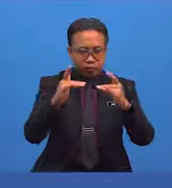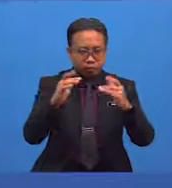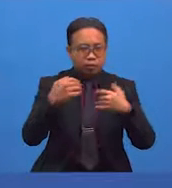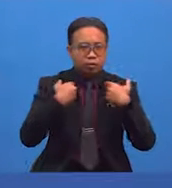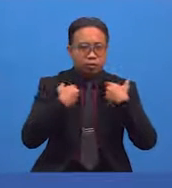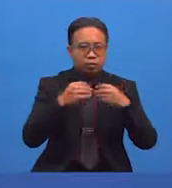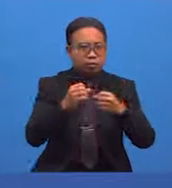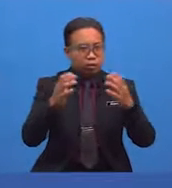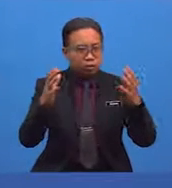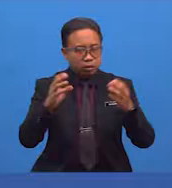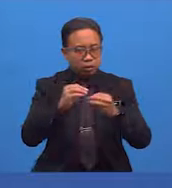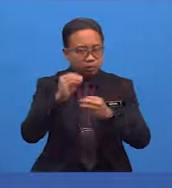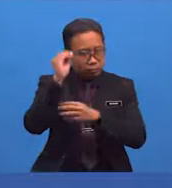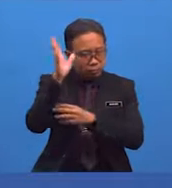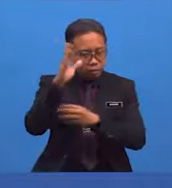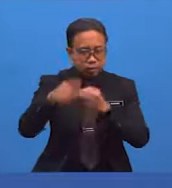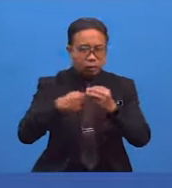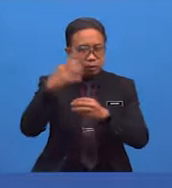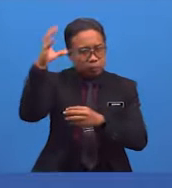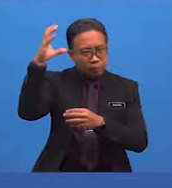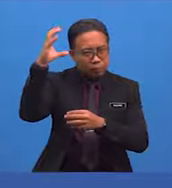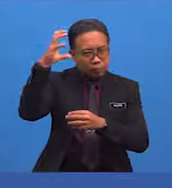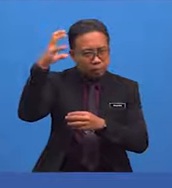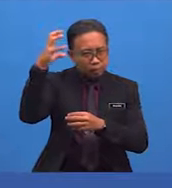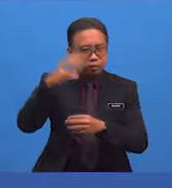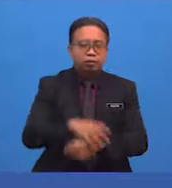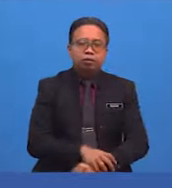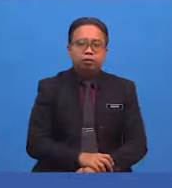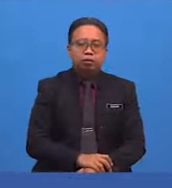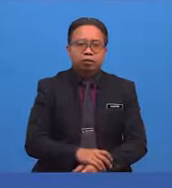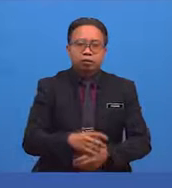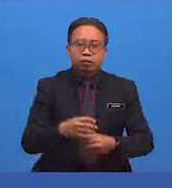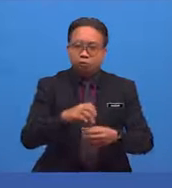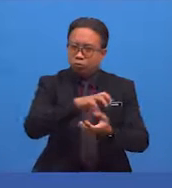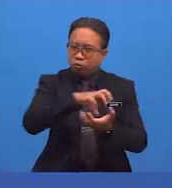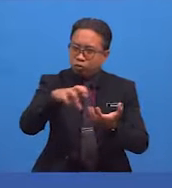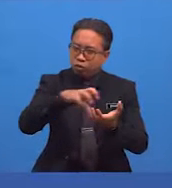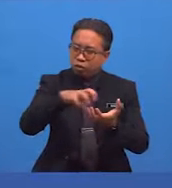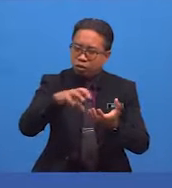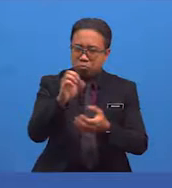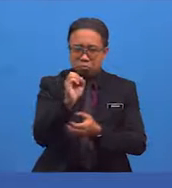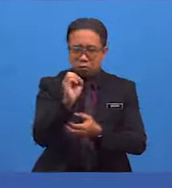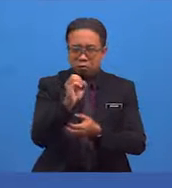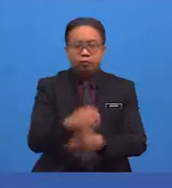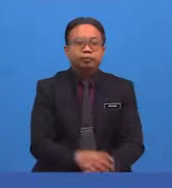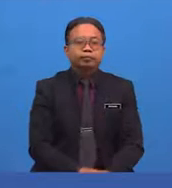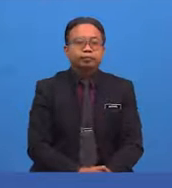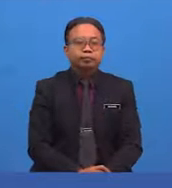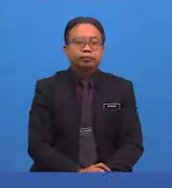mengembang semasa cuaca panas tanpa memecahkan atau merosakkan struktur